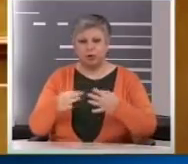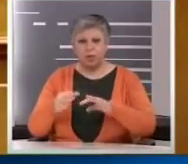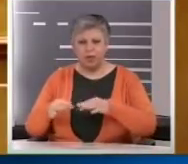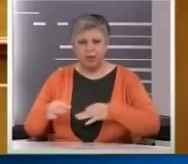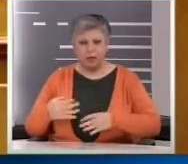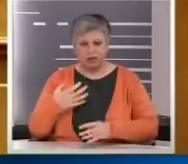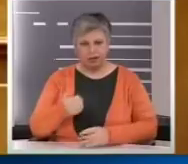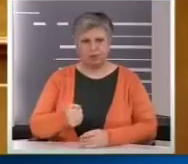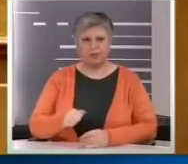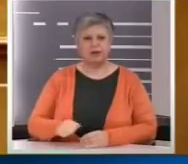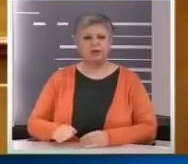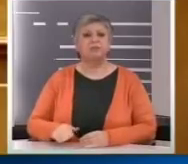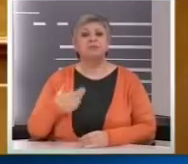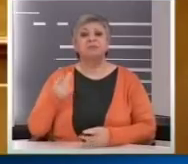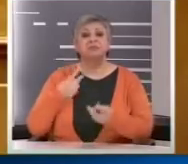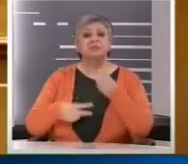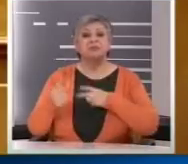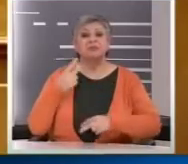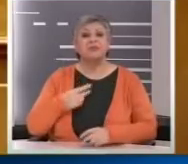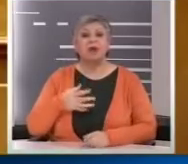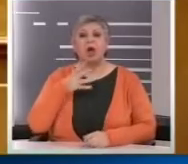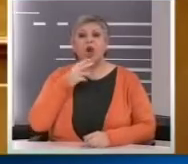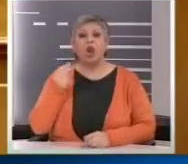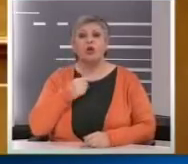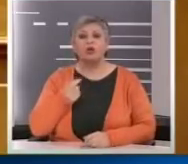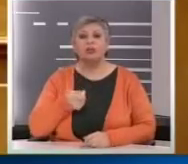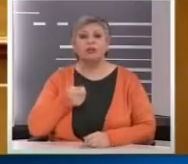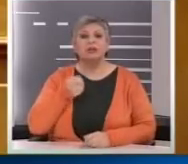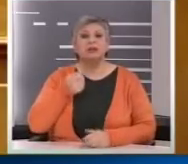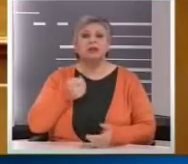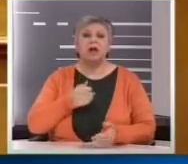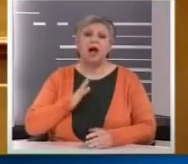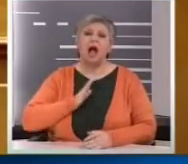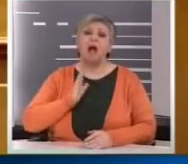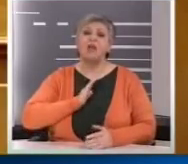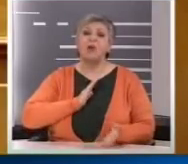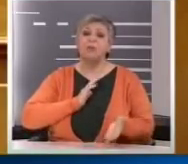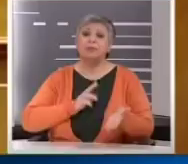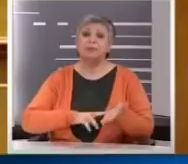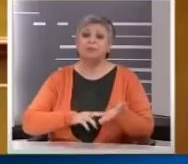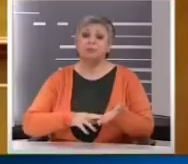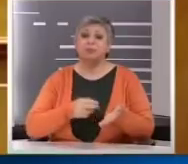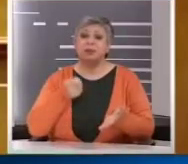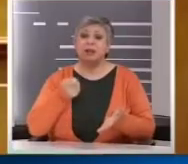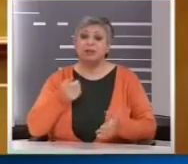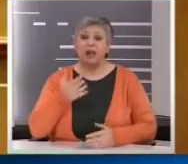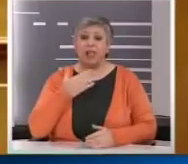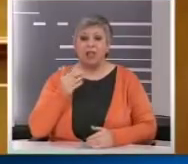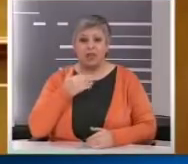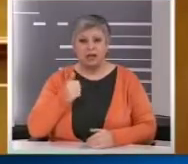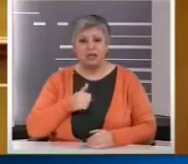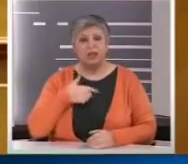Μας κατηγορείτε γιατί διαγράψαμε τα χρέη των ανασφάλιστων που τους είχατε χρεώσει στην εφορία. 180 εκατομμύρια